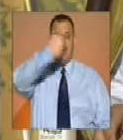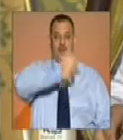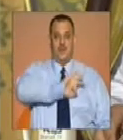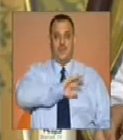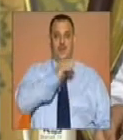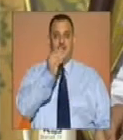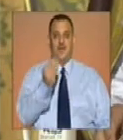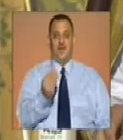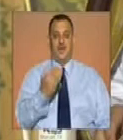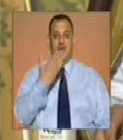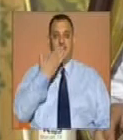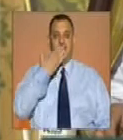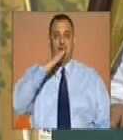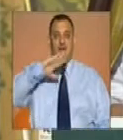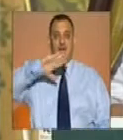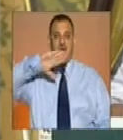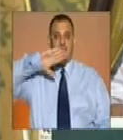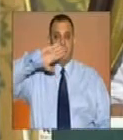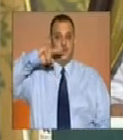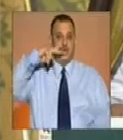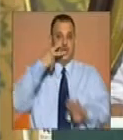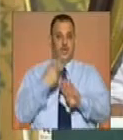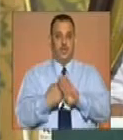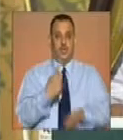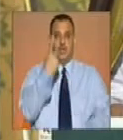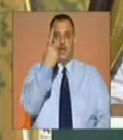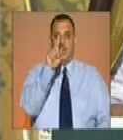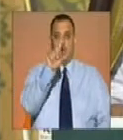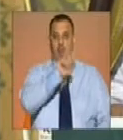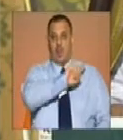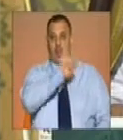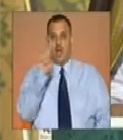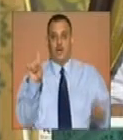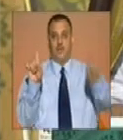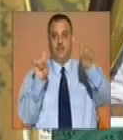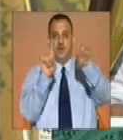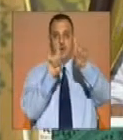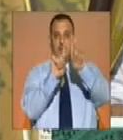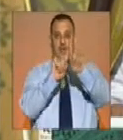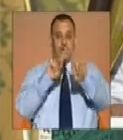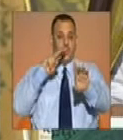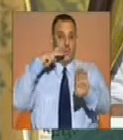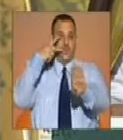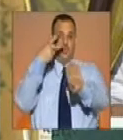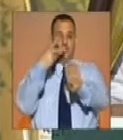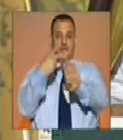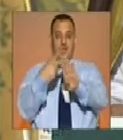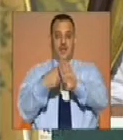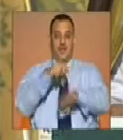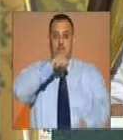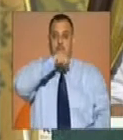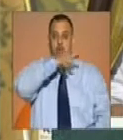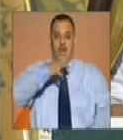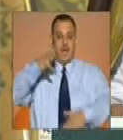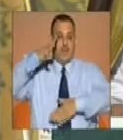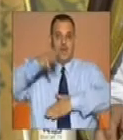الرحيم. الحمد لله رب العالمين، وأشهد أن لا إله إلا الله وحده لا شريك له، ولي الصالحين، وأشهد أن محمدا